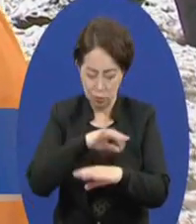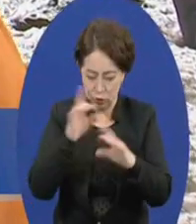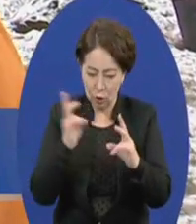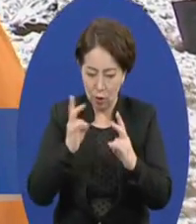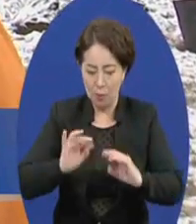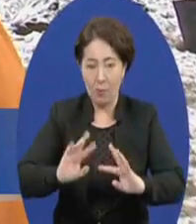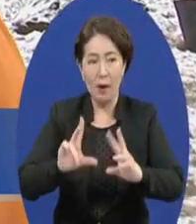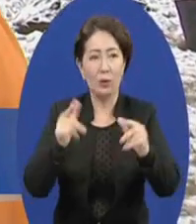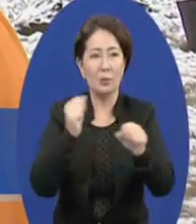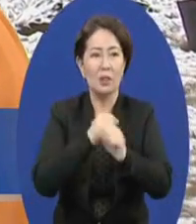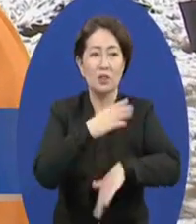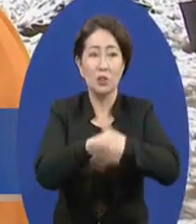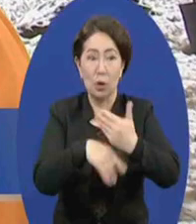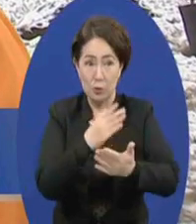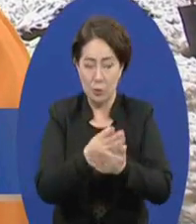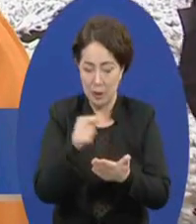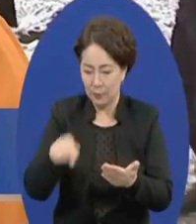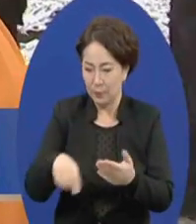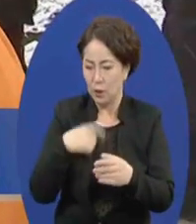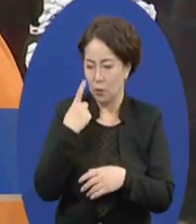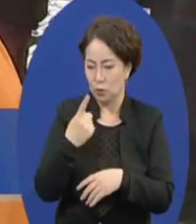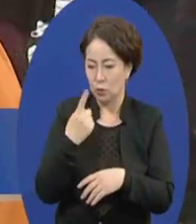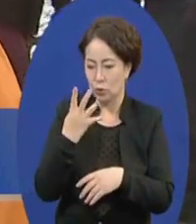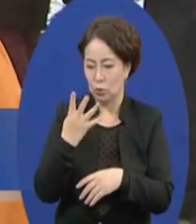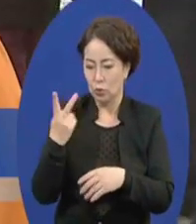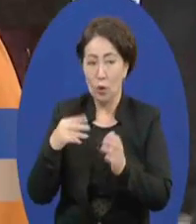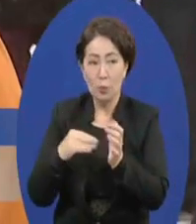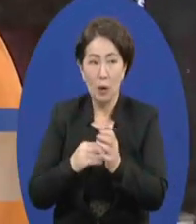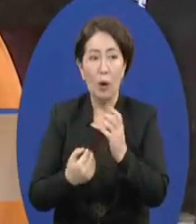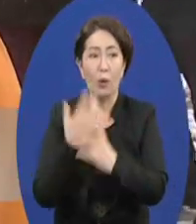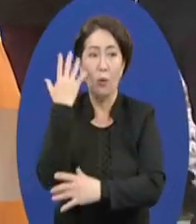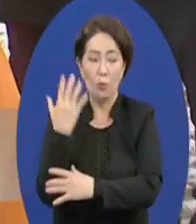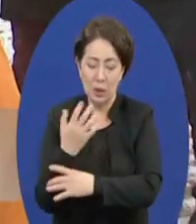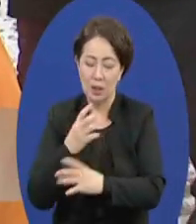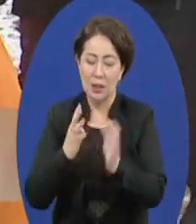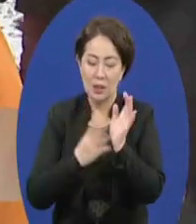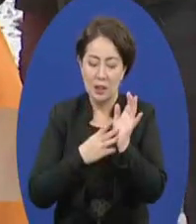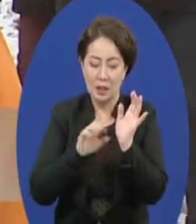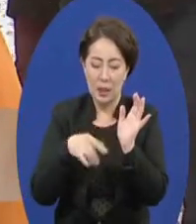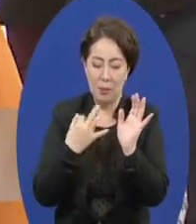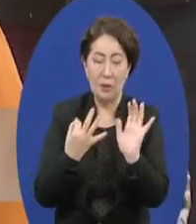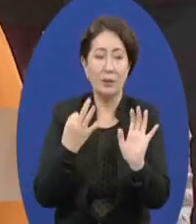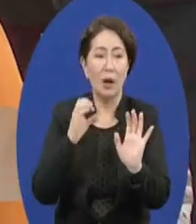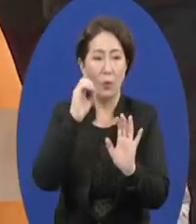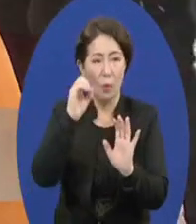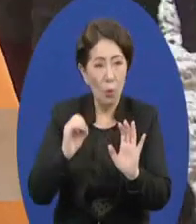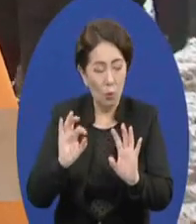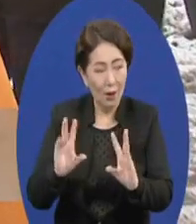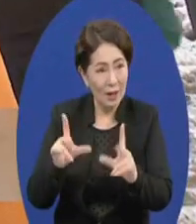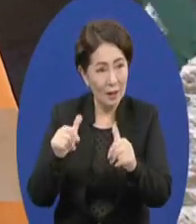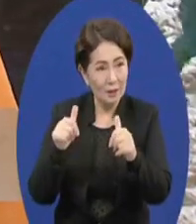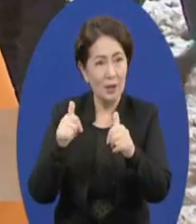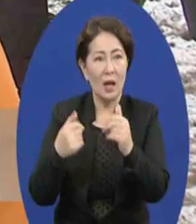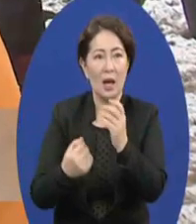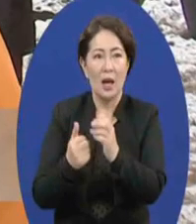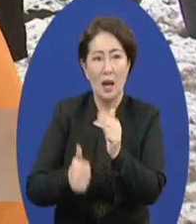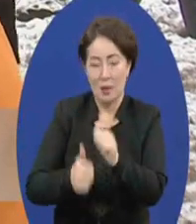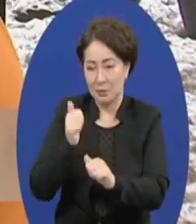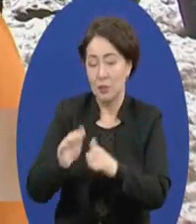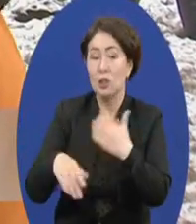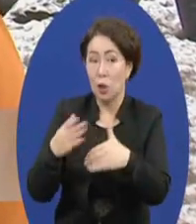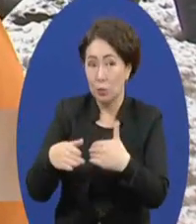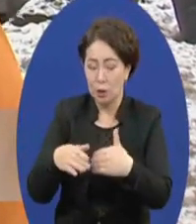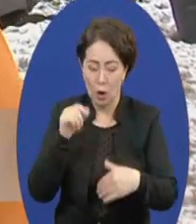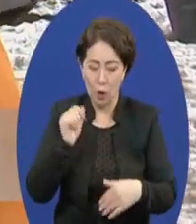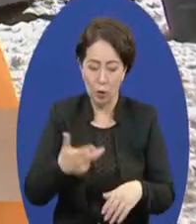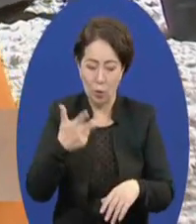ногоон байгууламжийн ажил хийгдсэн. Тэгээ энэ дунд 142,000 мод 98.5% амжилттай буюу маш амжилттай ургаж байгаа. За тэгээд